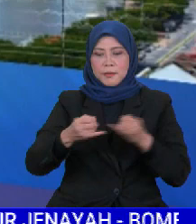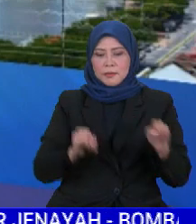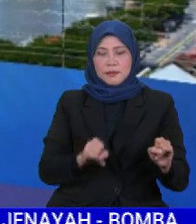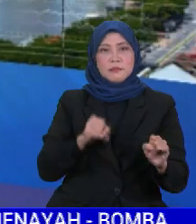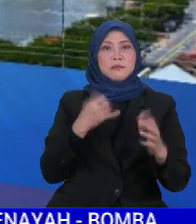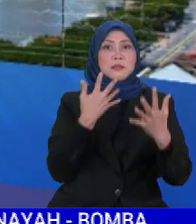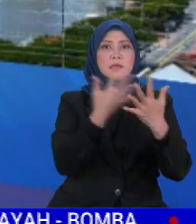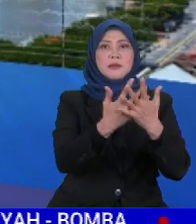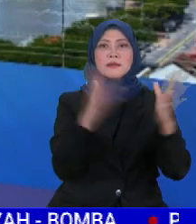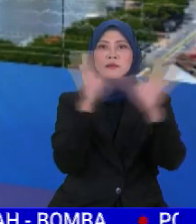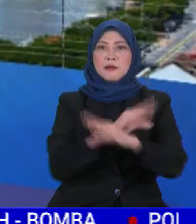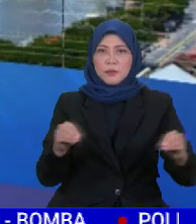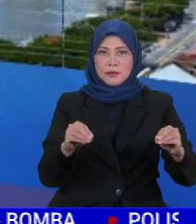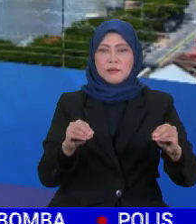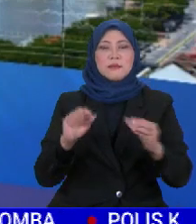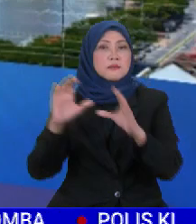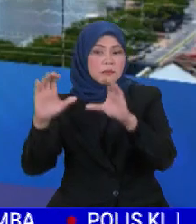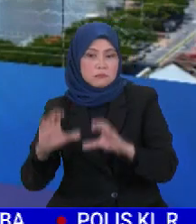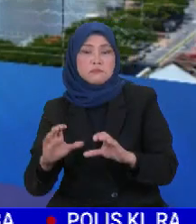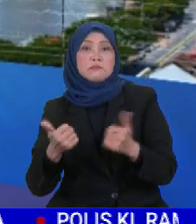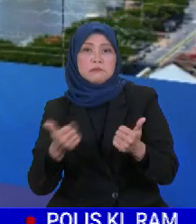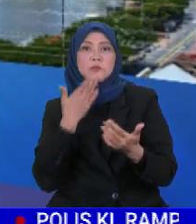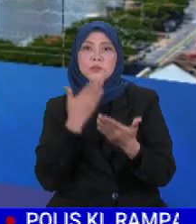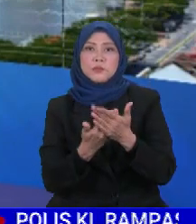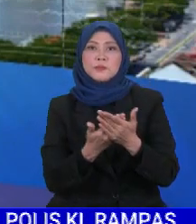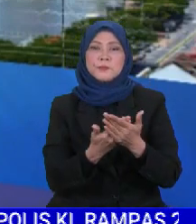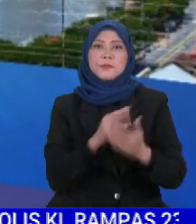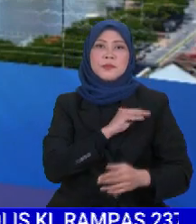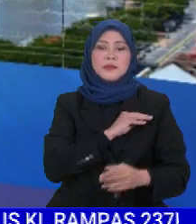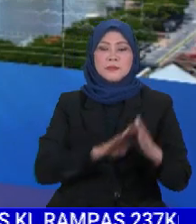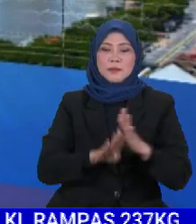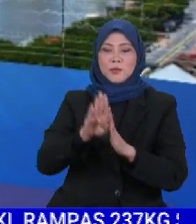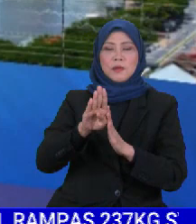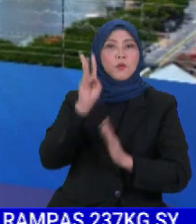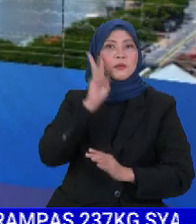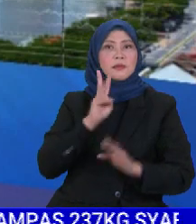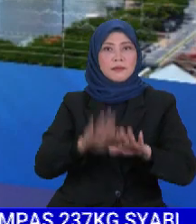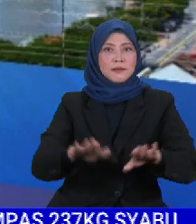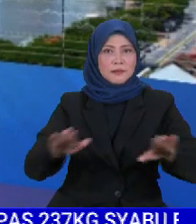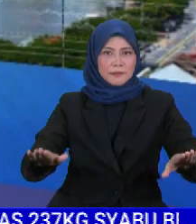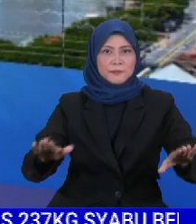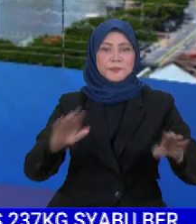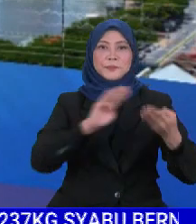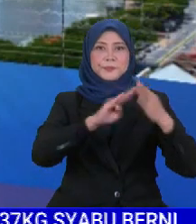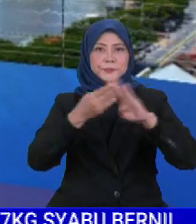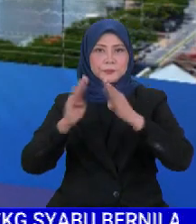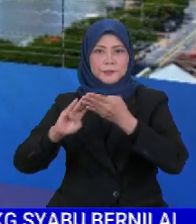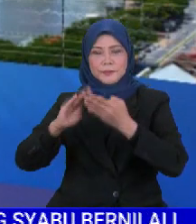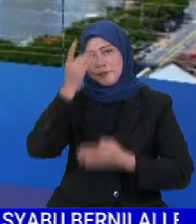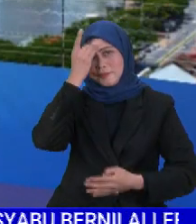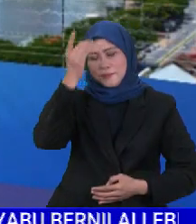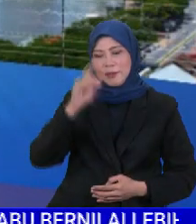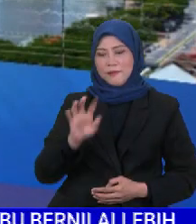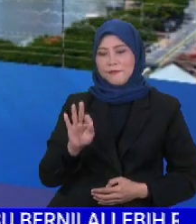di Sarawak adalah satu alternatif yang baik menurut Menteri Pembangunan Wanita, Kanak-kanak dan Kesejahteraan Komuniti. Datuk Seri